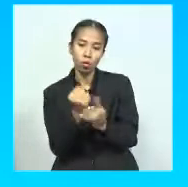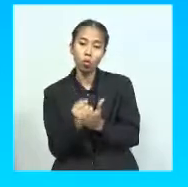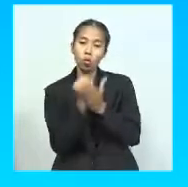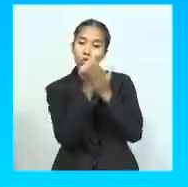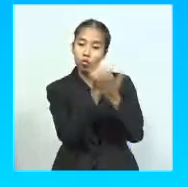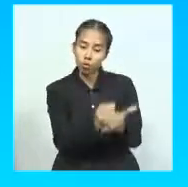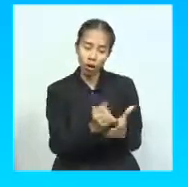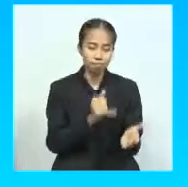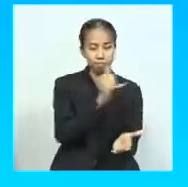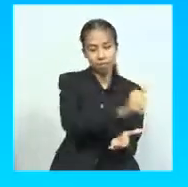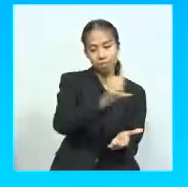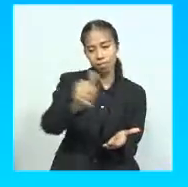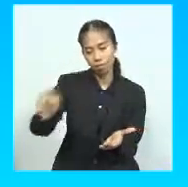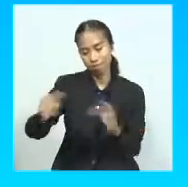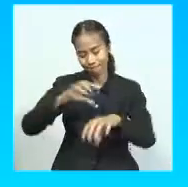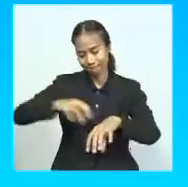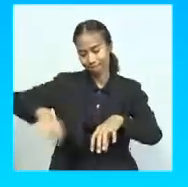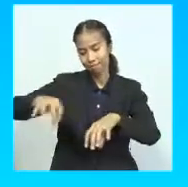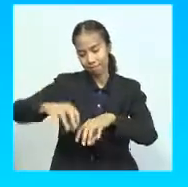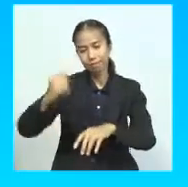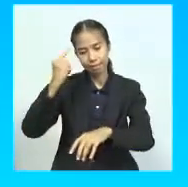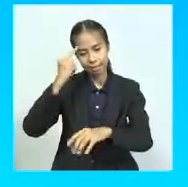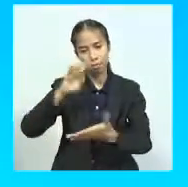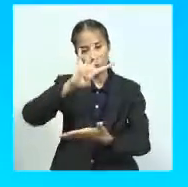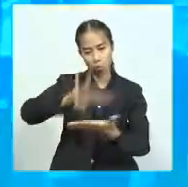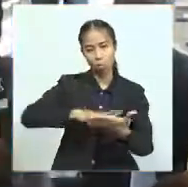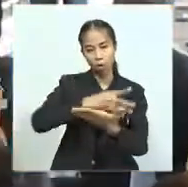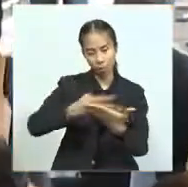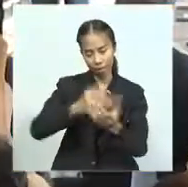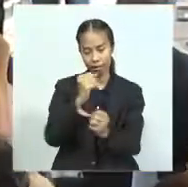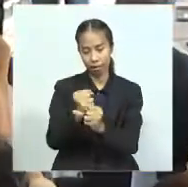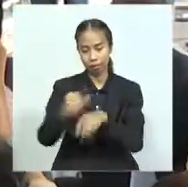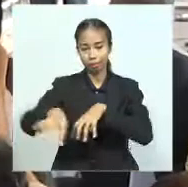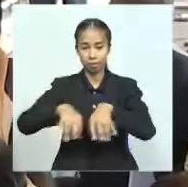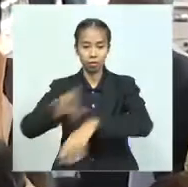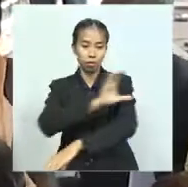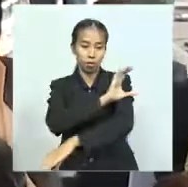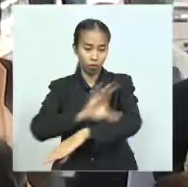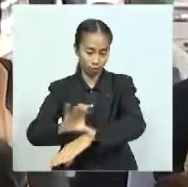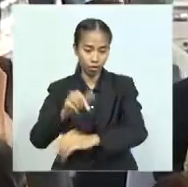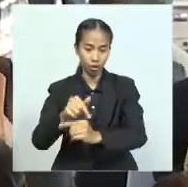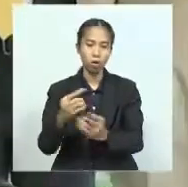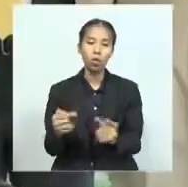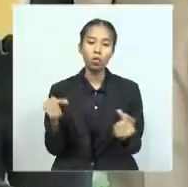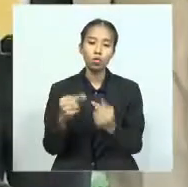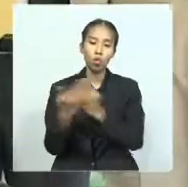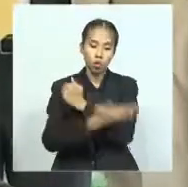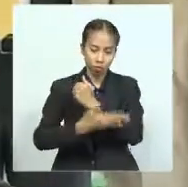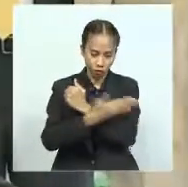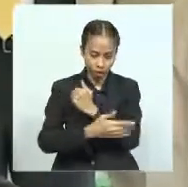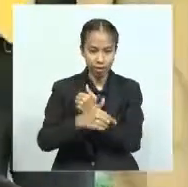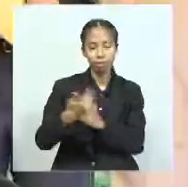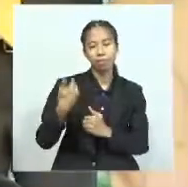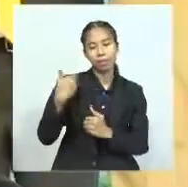ดในทุกๆพื้นที่จึงมีแผนขยายรถไฟฟ้ารางคู่ทั้งในกรุงเทพมหานครและต่างจังหวัด 6,000 กิโลเม